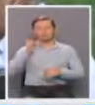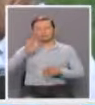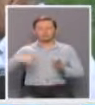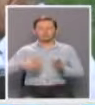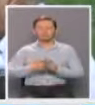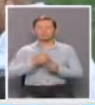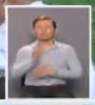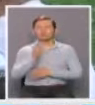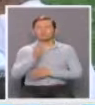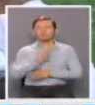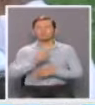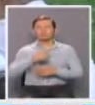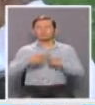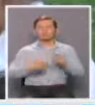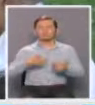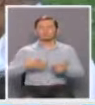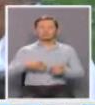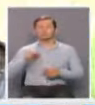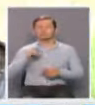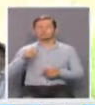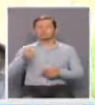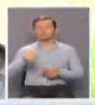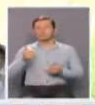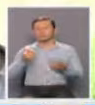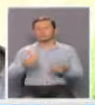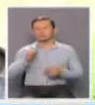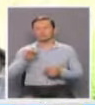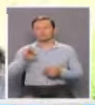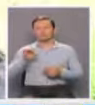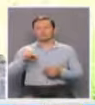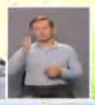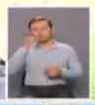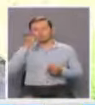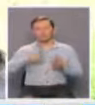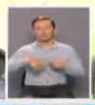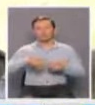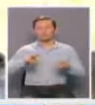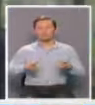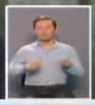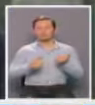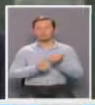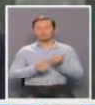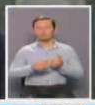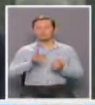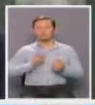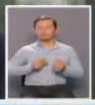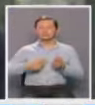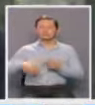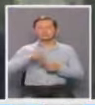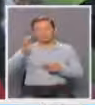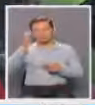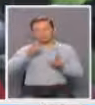іспеттес. Әке жолын жалғастырған ұлы Талғат бүгінде Жарсуат ауылдық ардагерлер кеңесінің төрағасы, ал қыздары